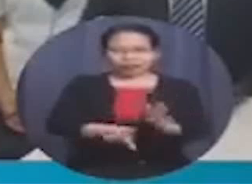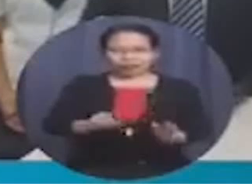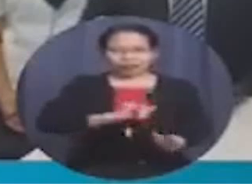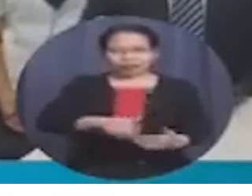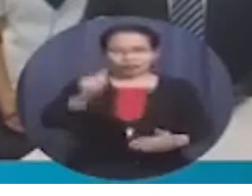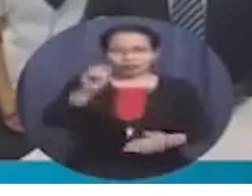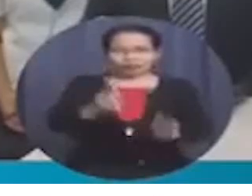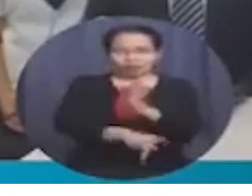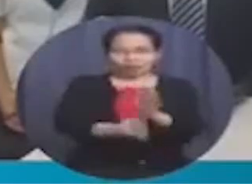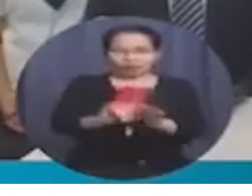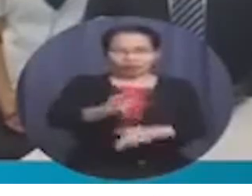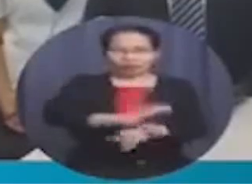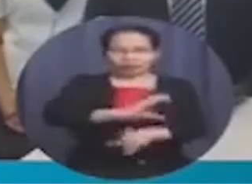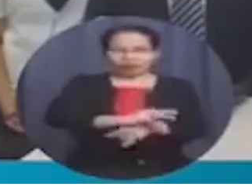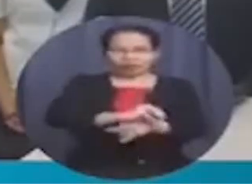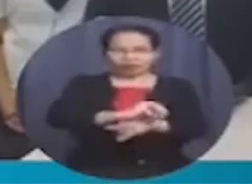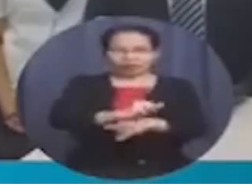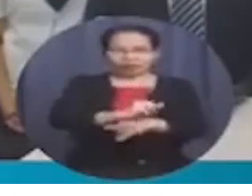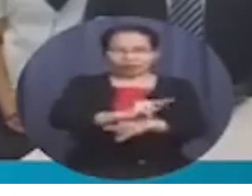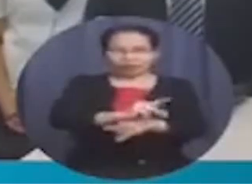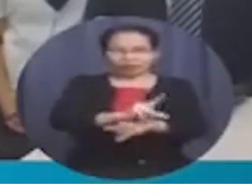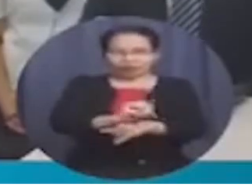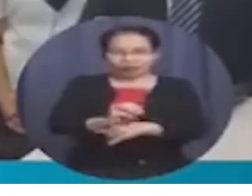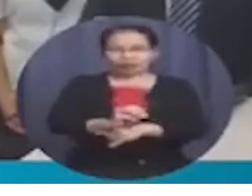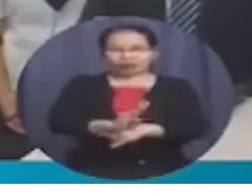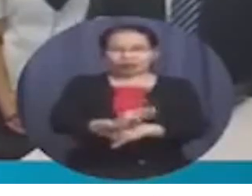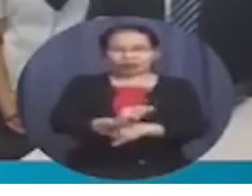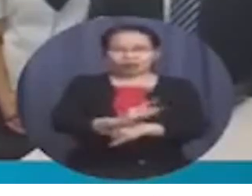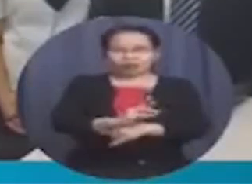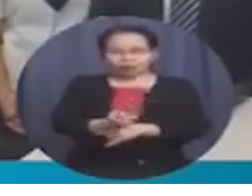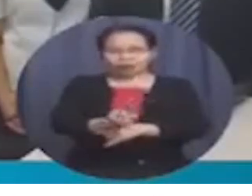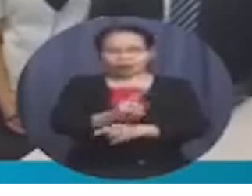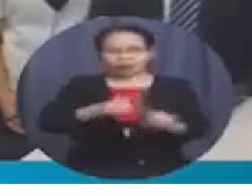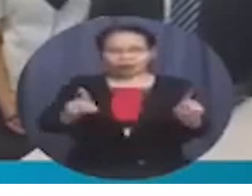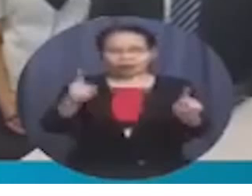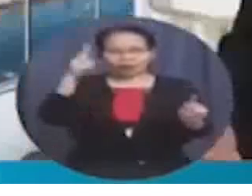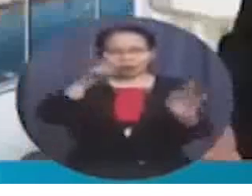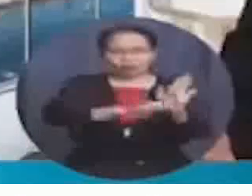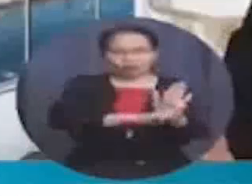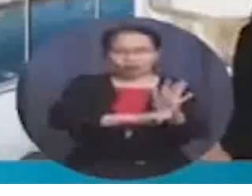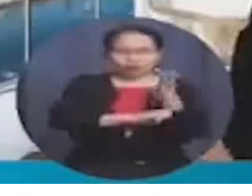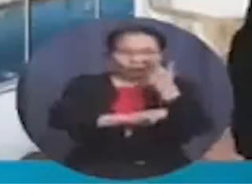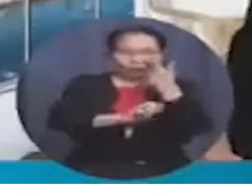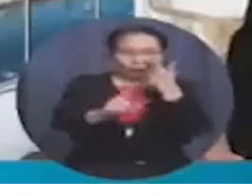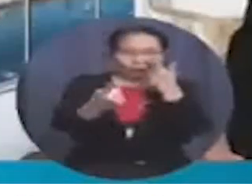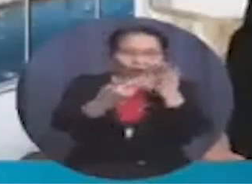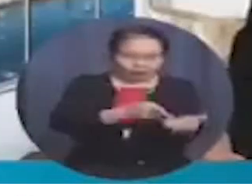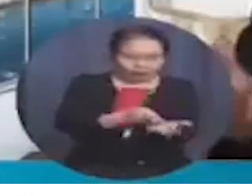Manalo eh. Pero, kung halimbawa, diskusyon lang na honest to goodness,